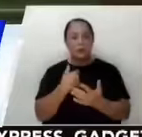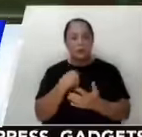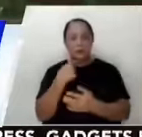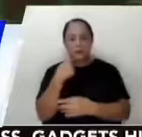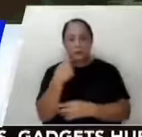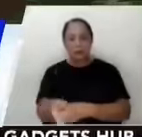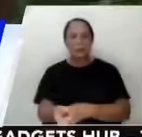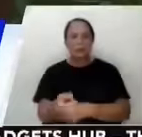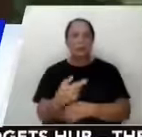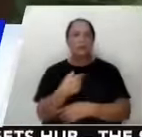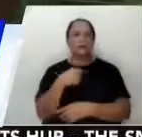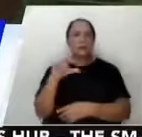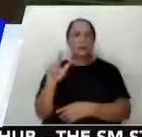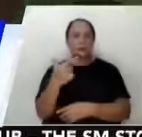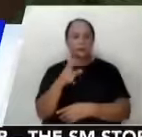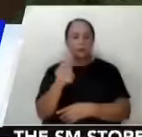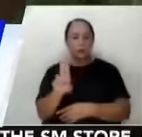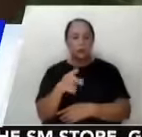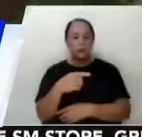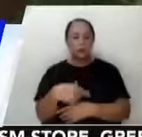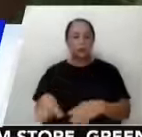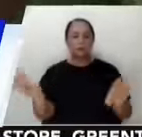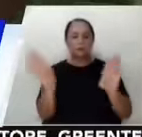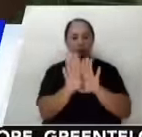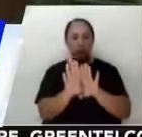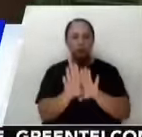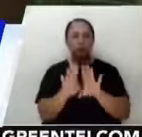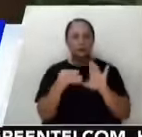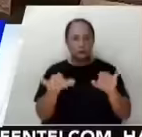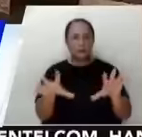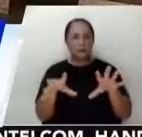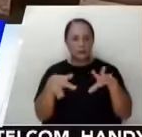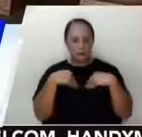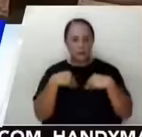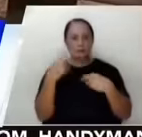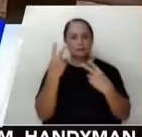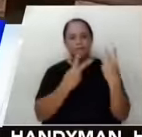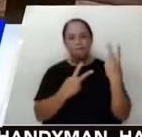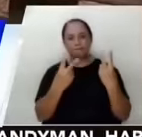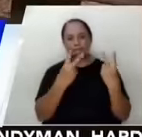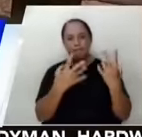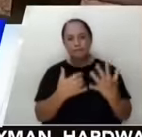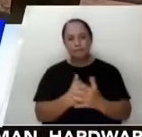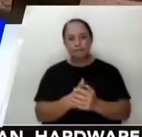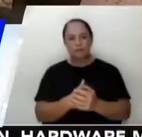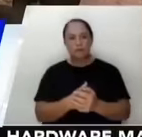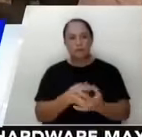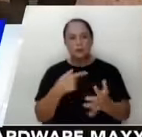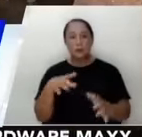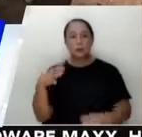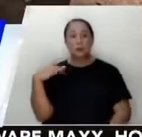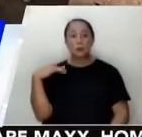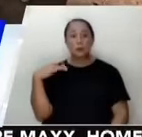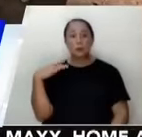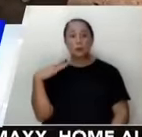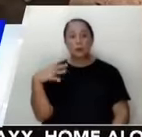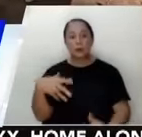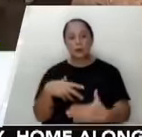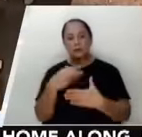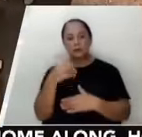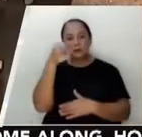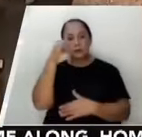lokal na pamahalaan ng Baras na magsara, tumatanggap pa rin ng mga bisita. Hinihintay namin lumabas yan kasi kahapon pa sila